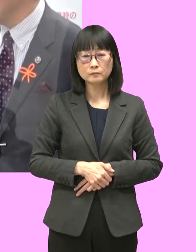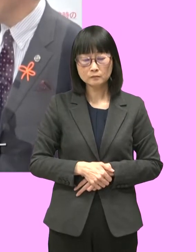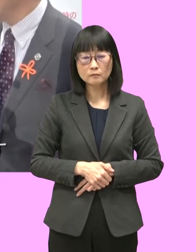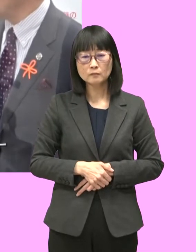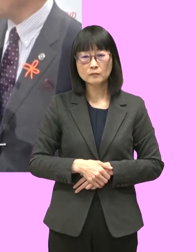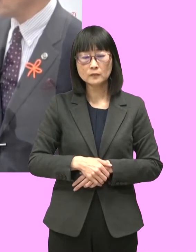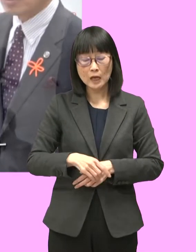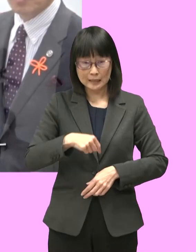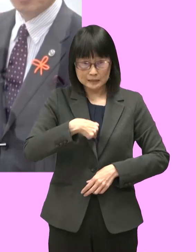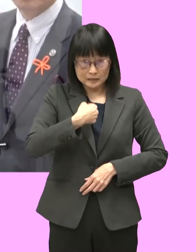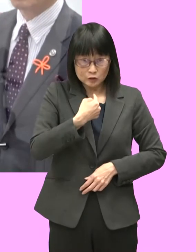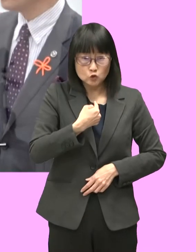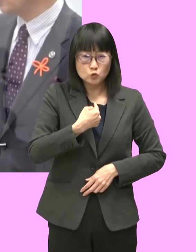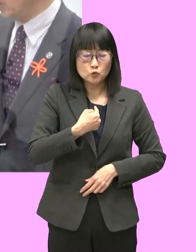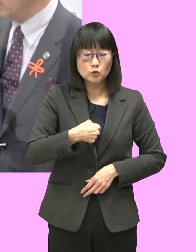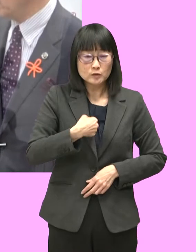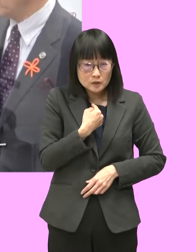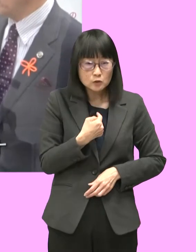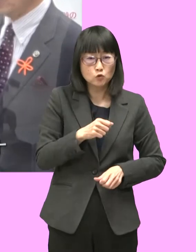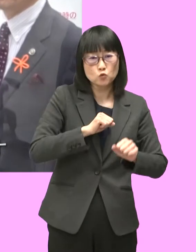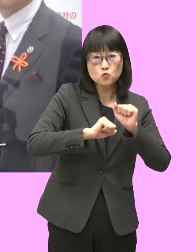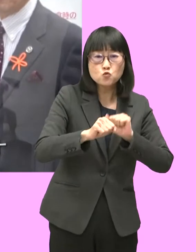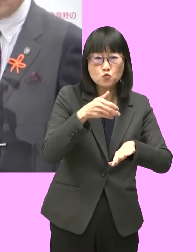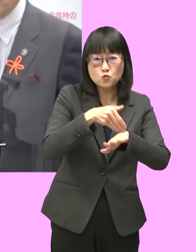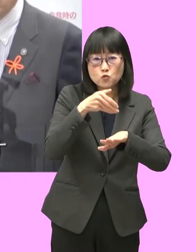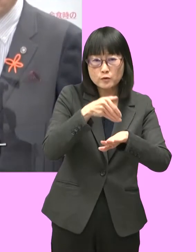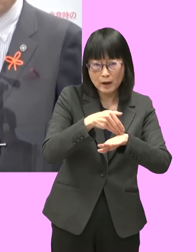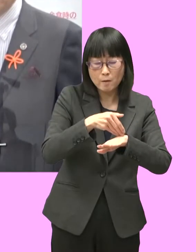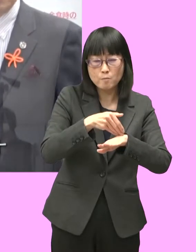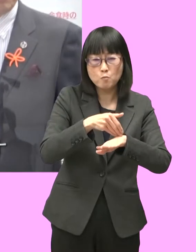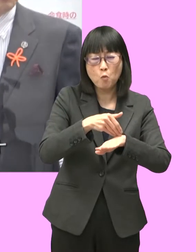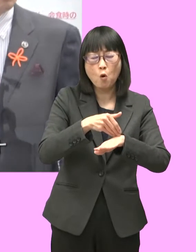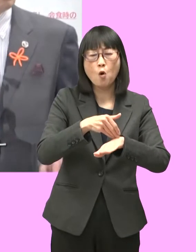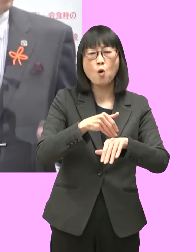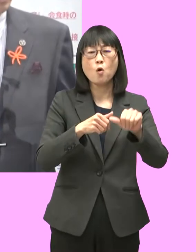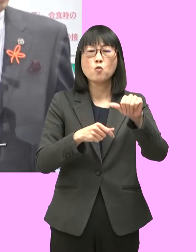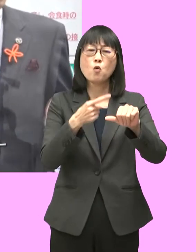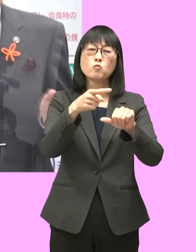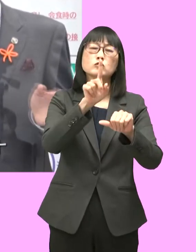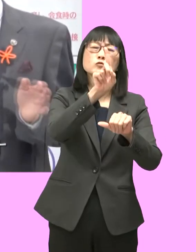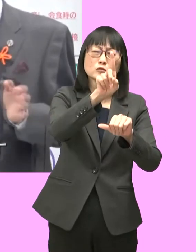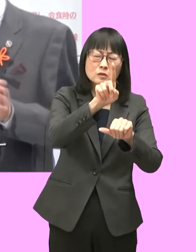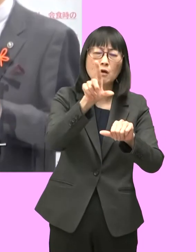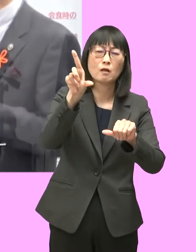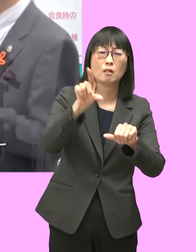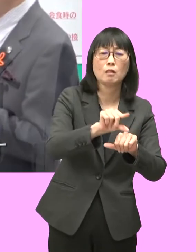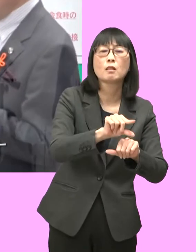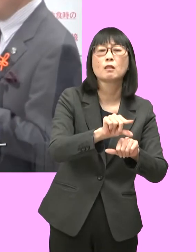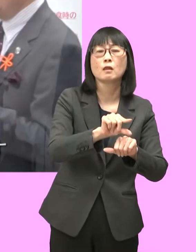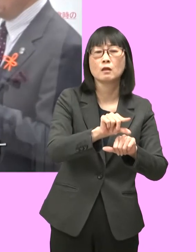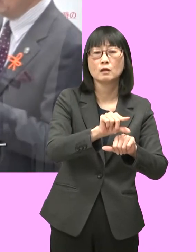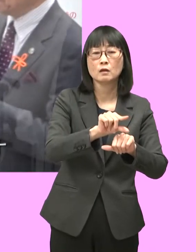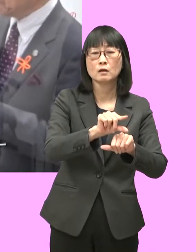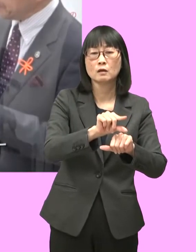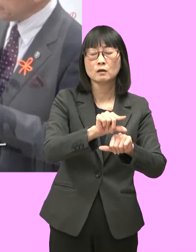に、参加者も10分の1に減少しております。まあ、その点では本当にこの、